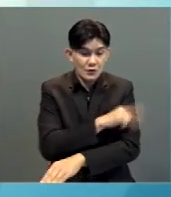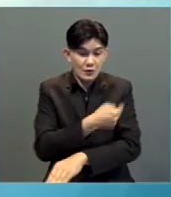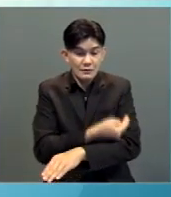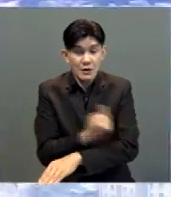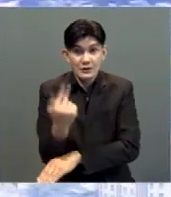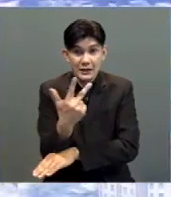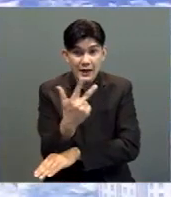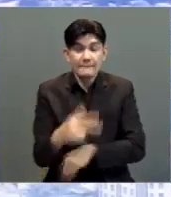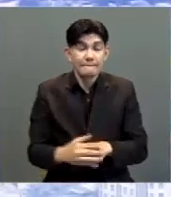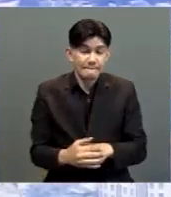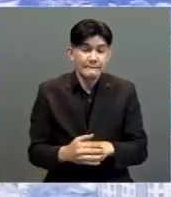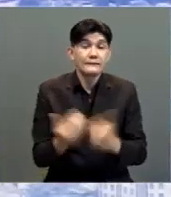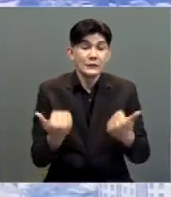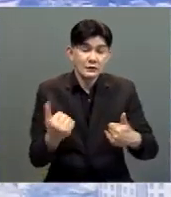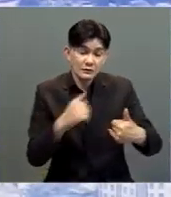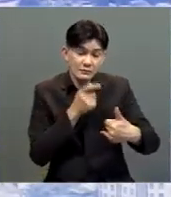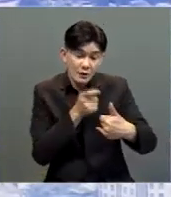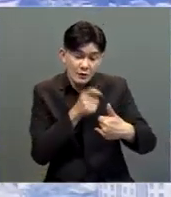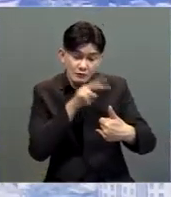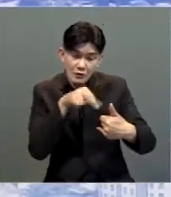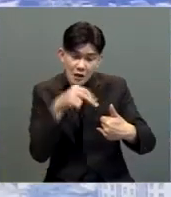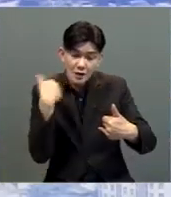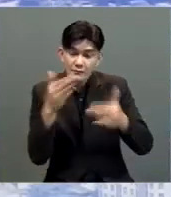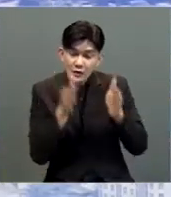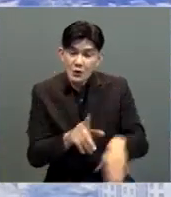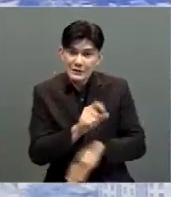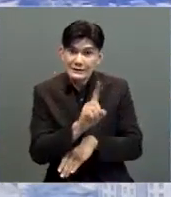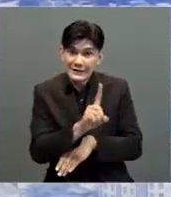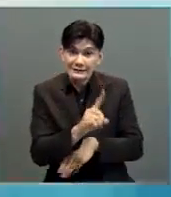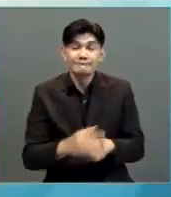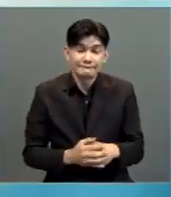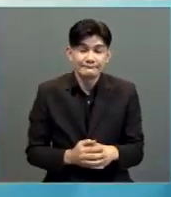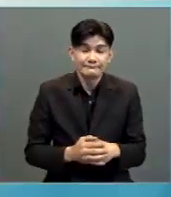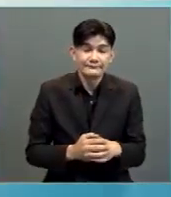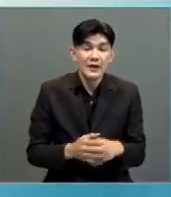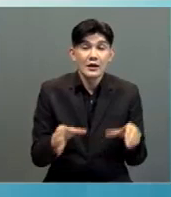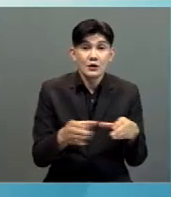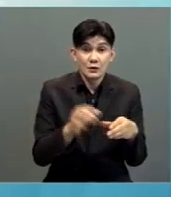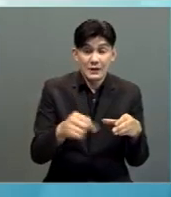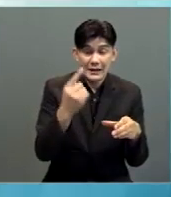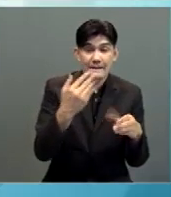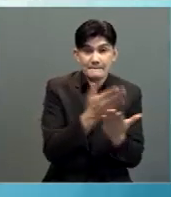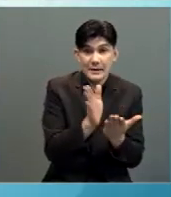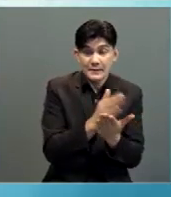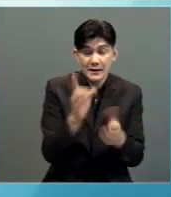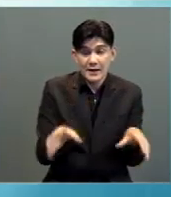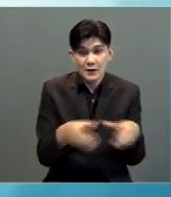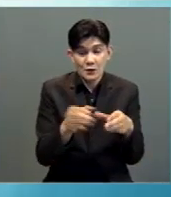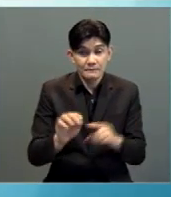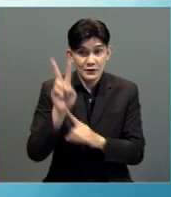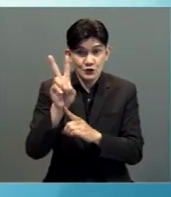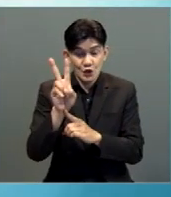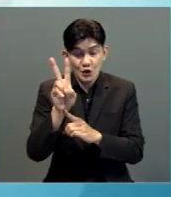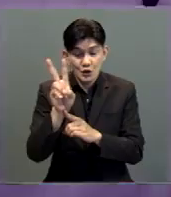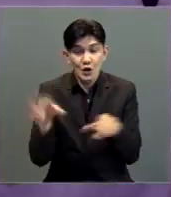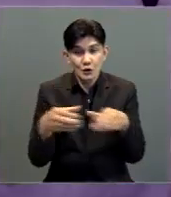การแพทย์ 3 คนแล้วก็อยู่ระหวางการสอบส่นโรค 21 คนอีกหน่งกลุมนะคะ ที่แ่งออกมาเป็นกลมที่ 2อ